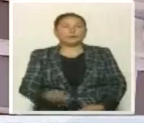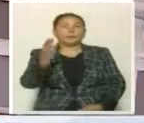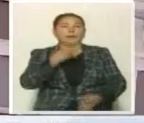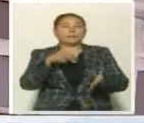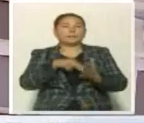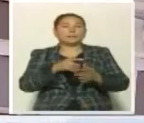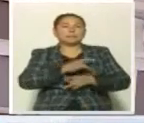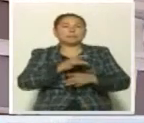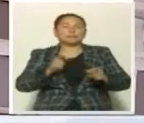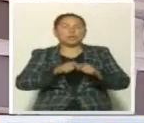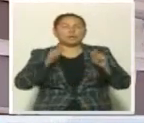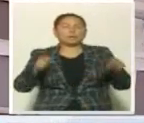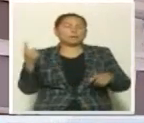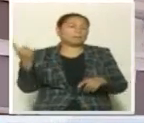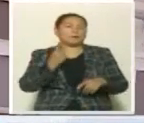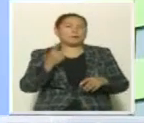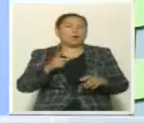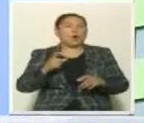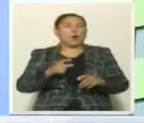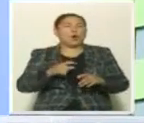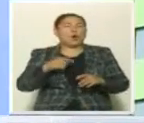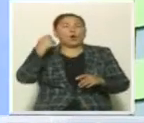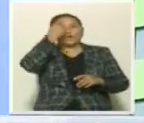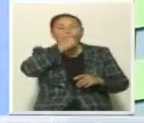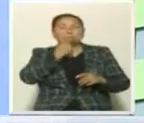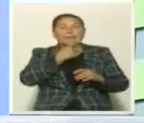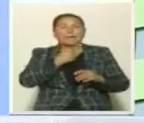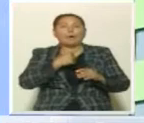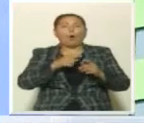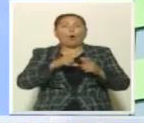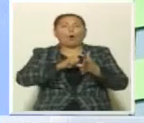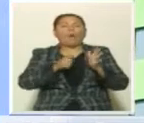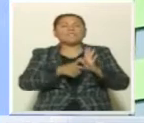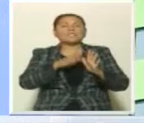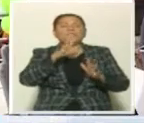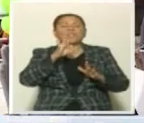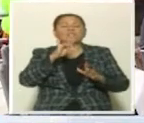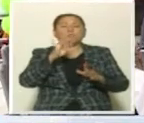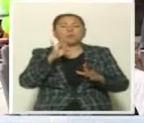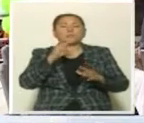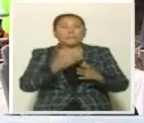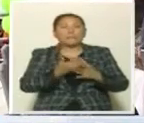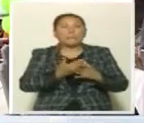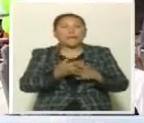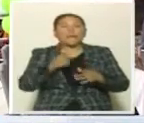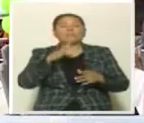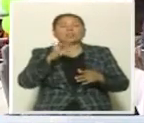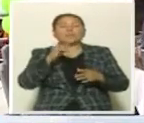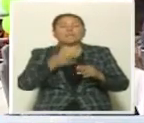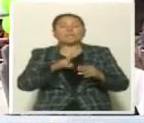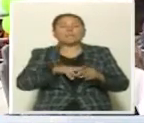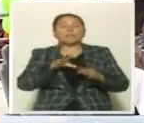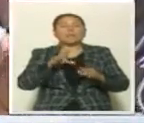В Актау состоялось торжественное открытие первого универсального офиса международной компании Freedom Holding Corp. Freedom Holding Corp. – это